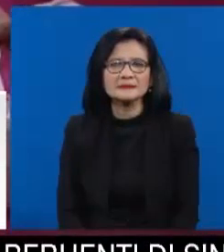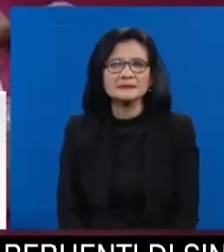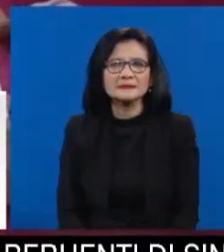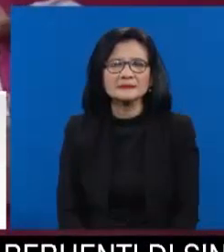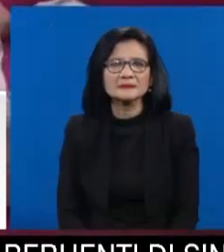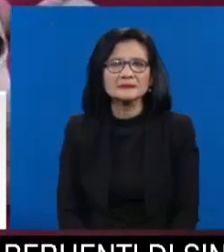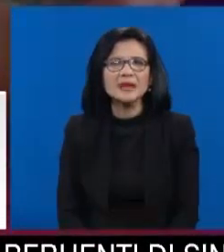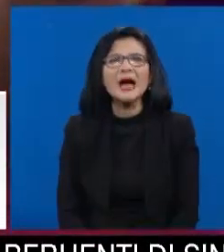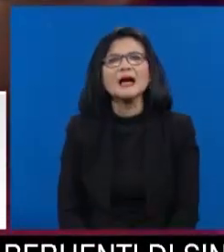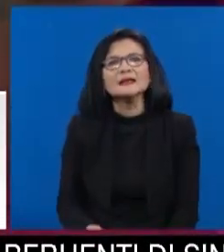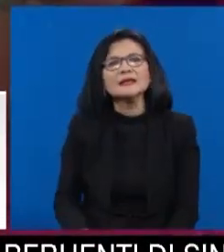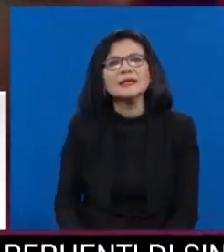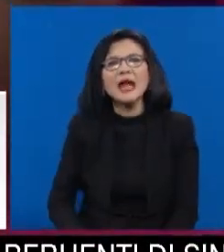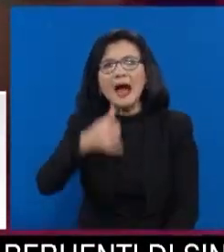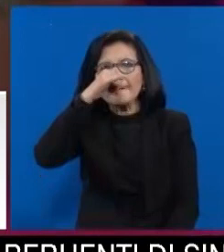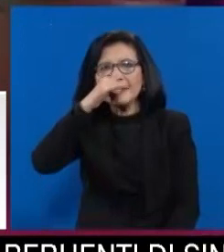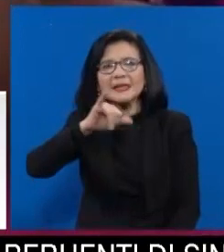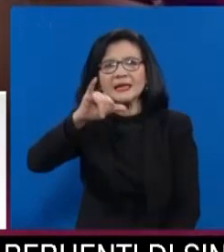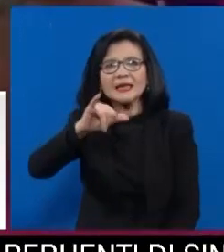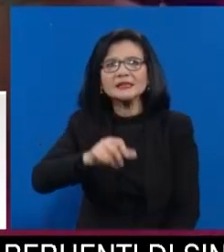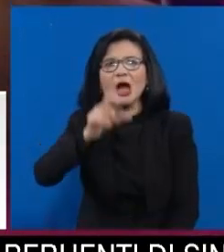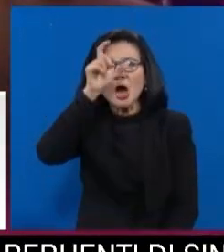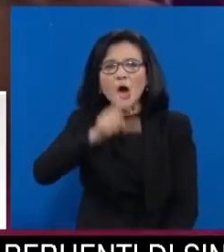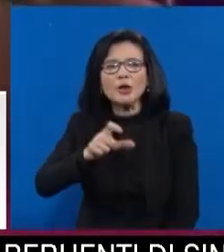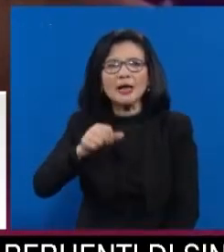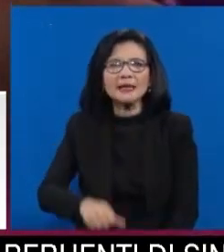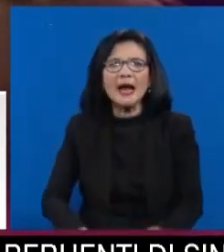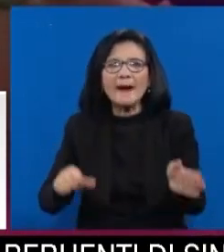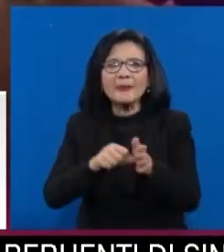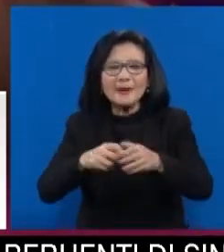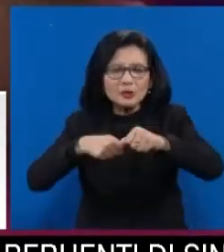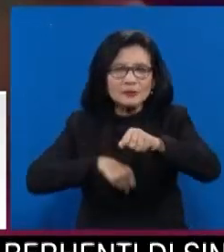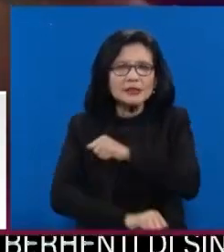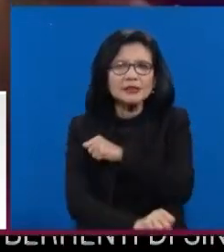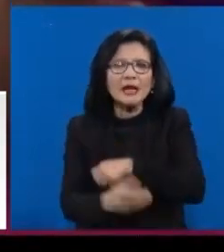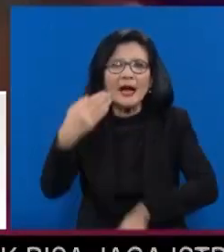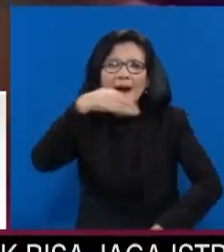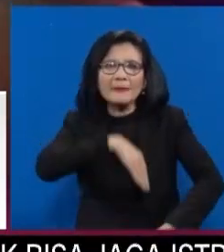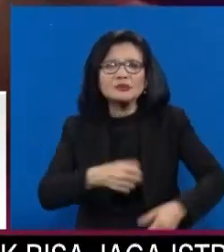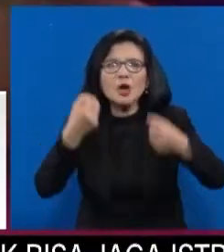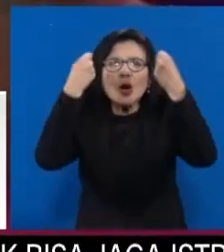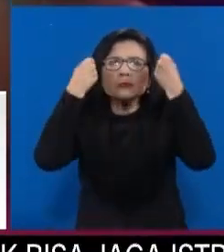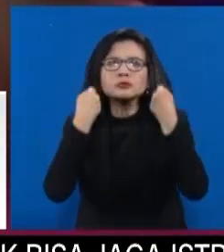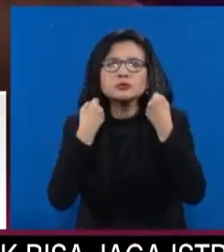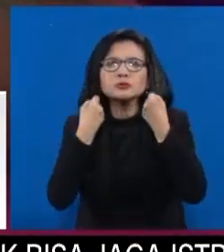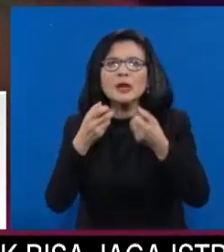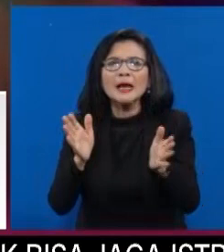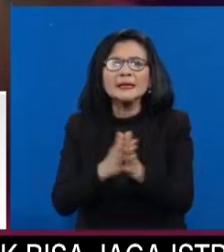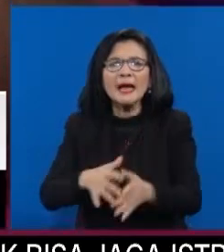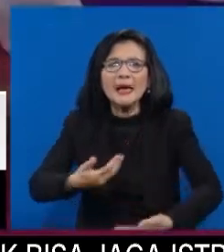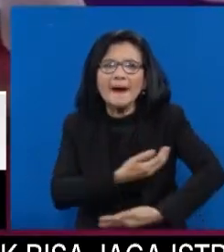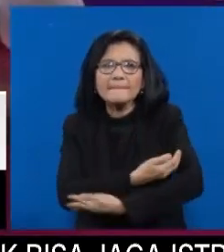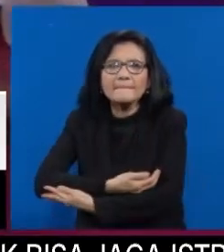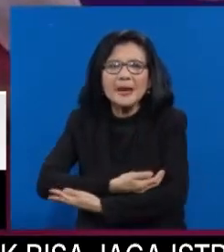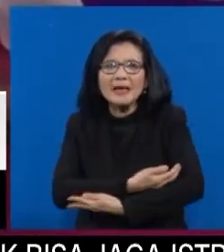Di Pandeglang, Banten, seorang bidan berinisial N mendekam di dalam penjara rutan kelas 2B Pandeglang bersama bayinya yang masih